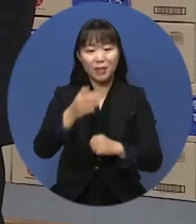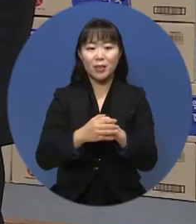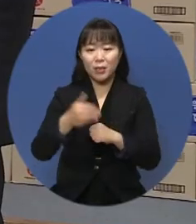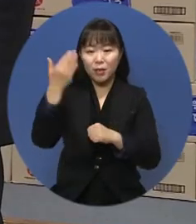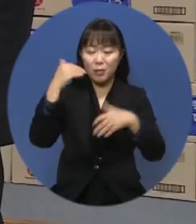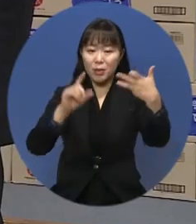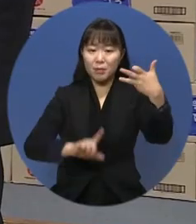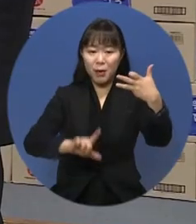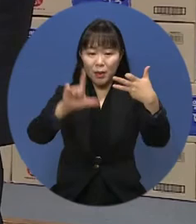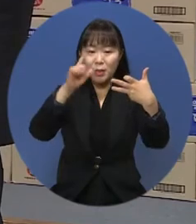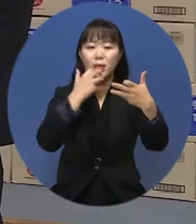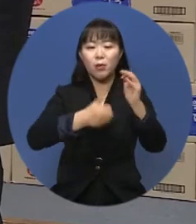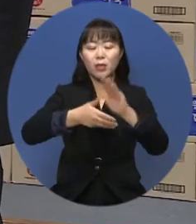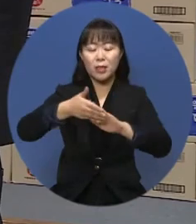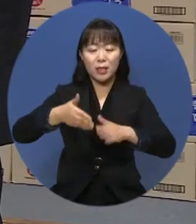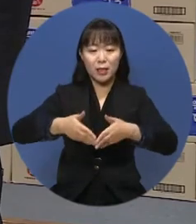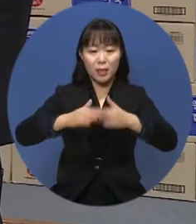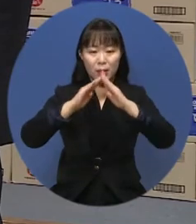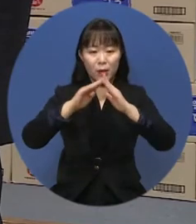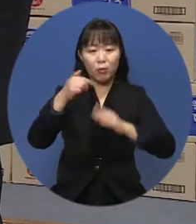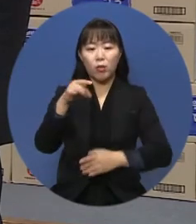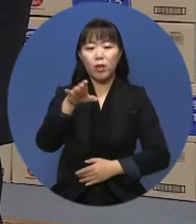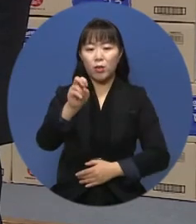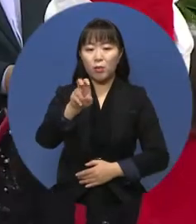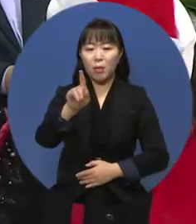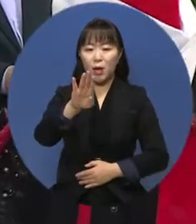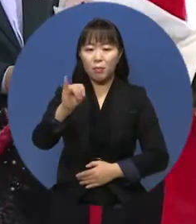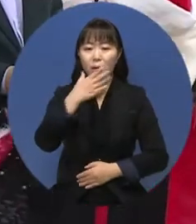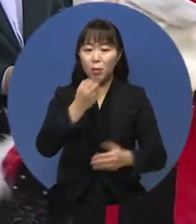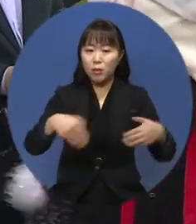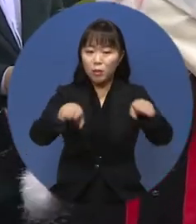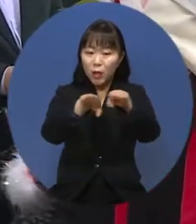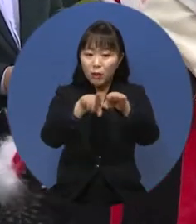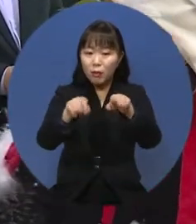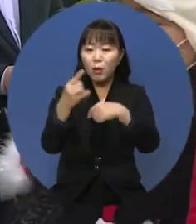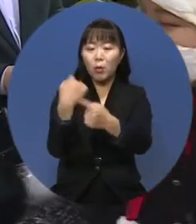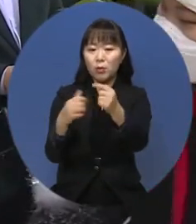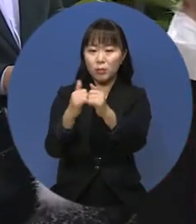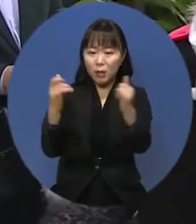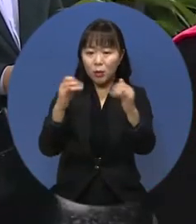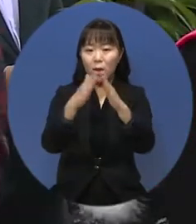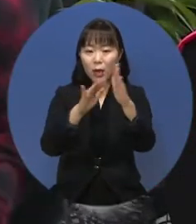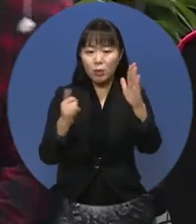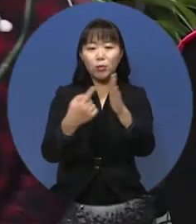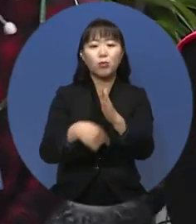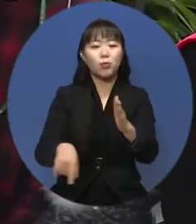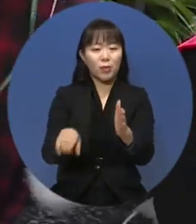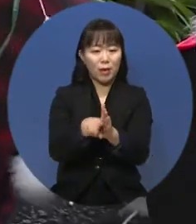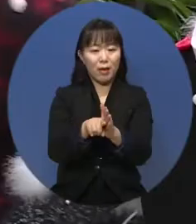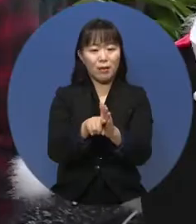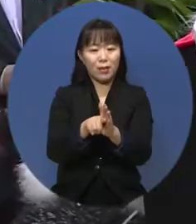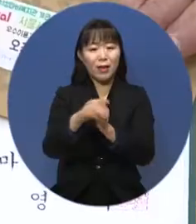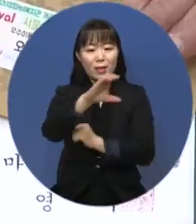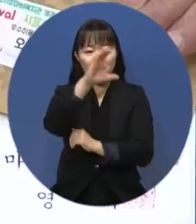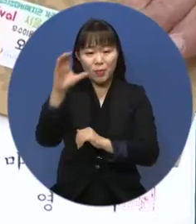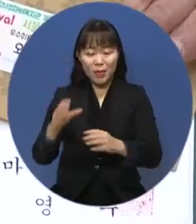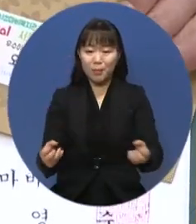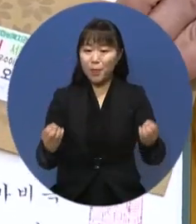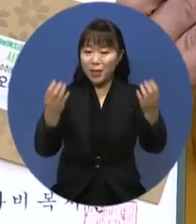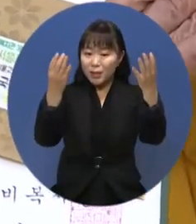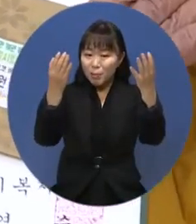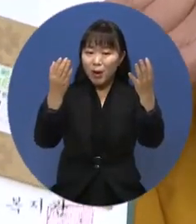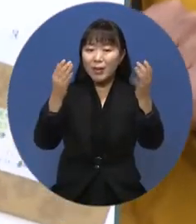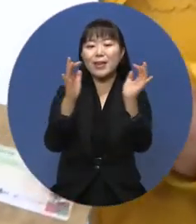지난 18일 서울 시립대 성 마비 복지관은 복지관 이용자 와 그 가족들을 위한 크리스마스 페스티벌을